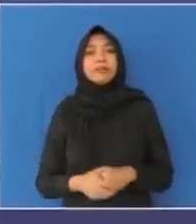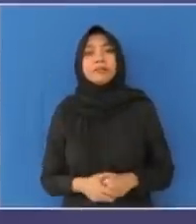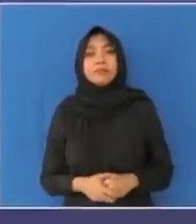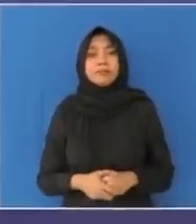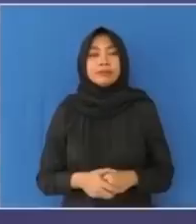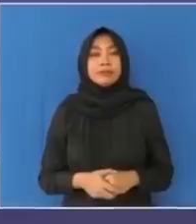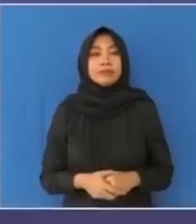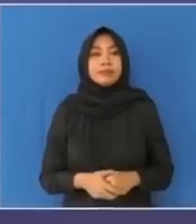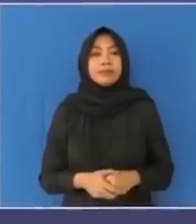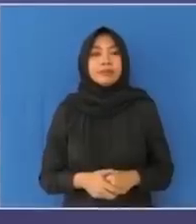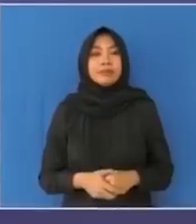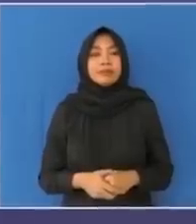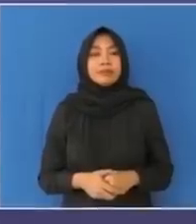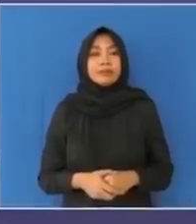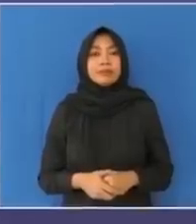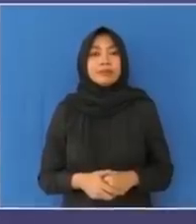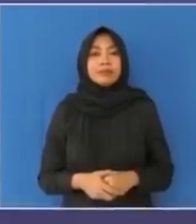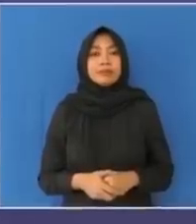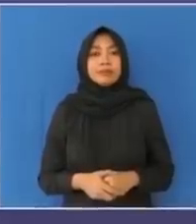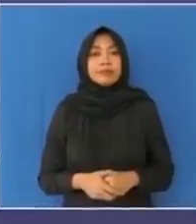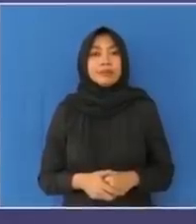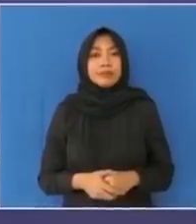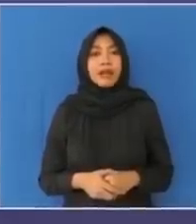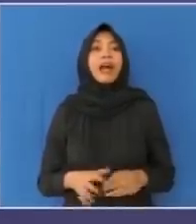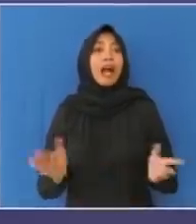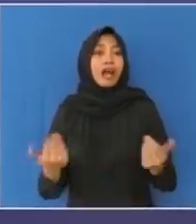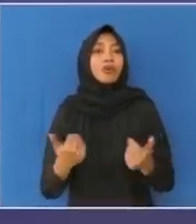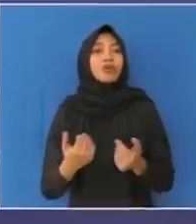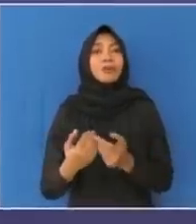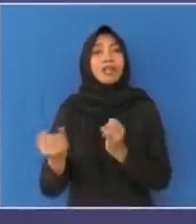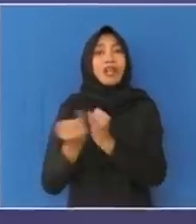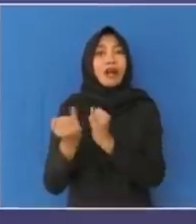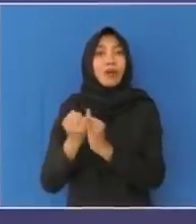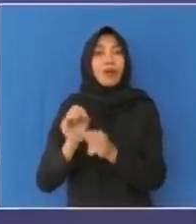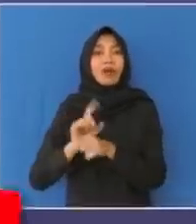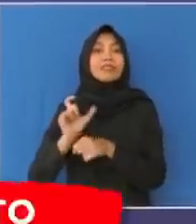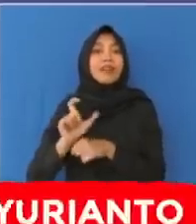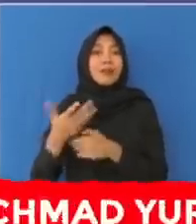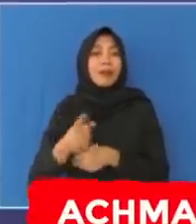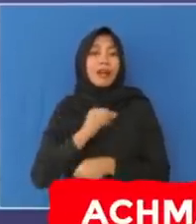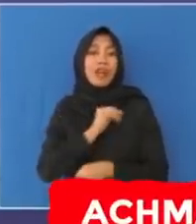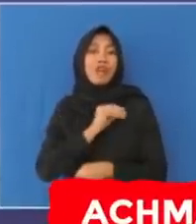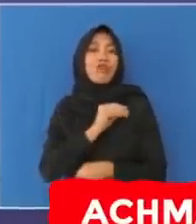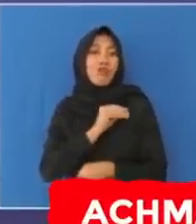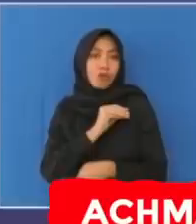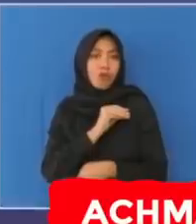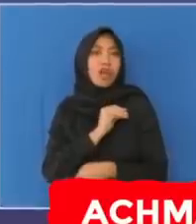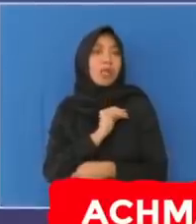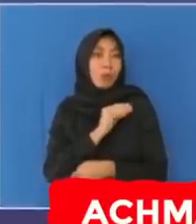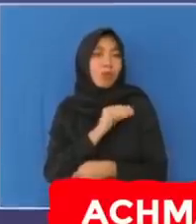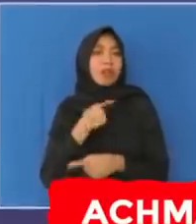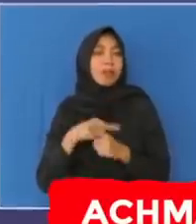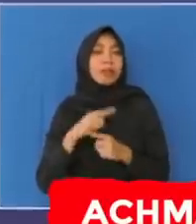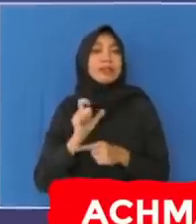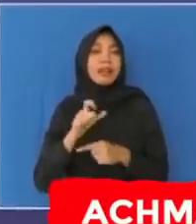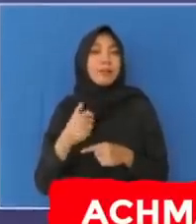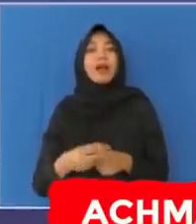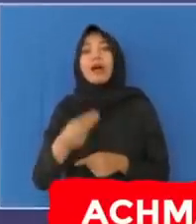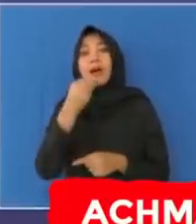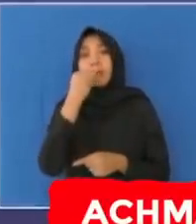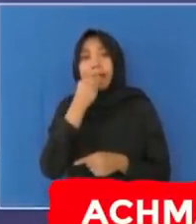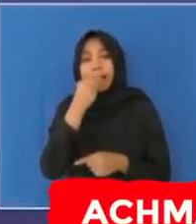Mari Kita Lawan kopi dengan meningkatkan imunitas kita Hai makanlah yang bergizi